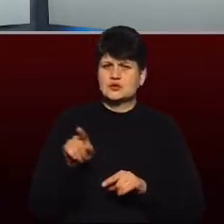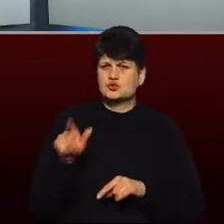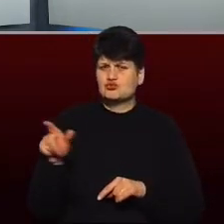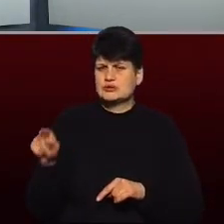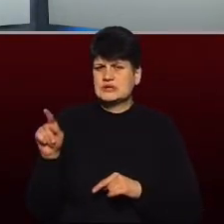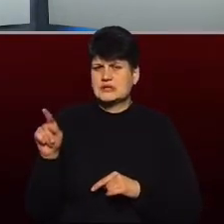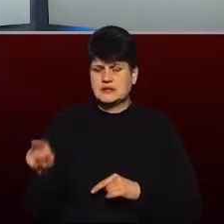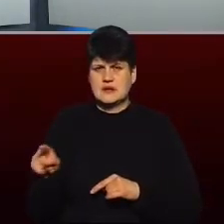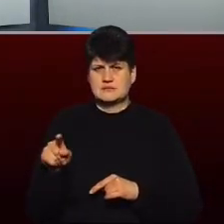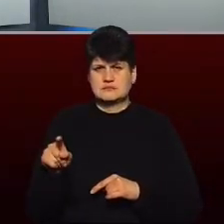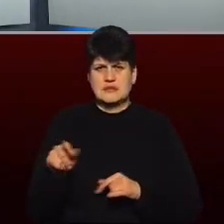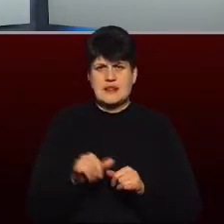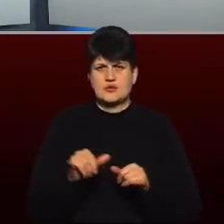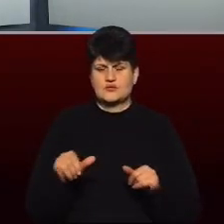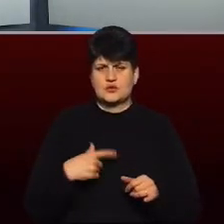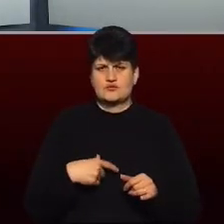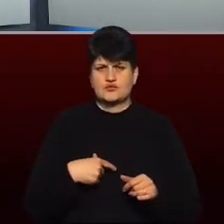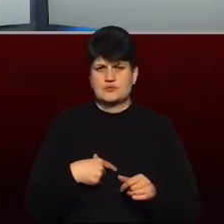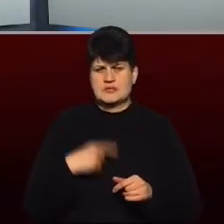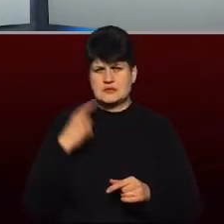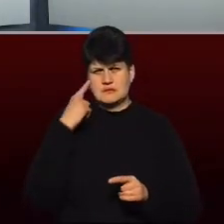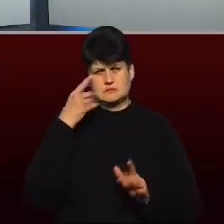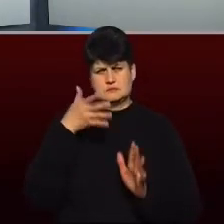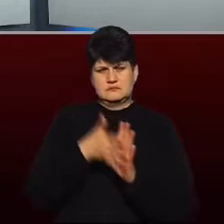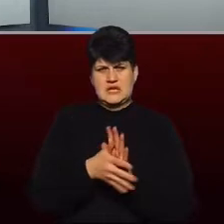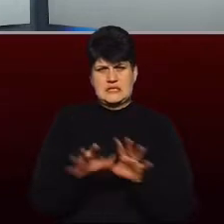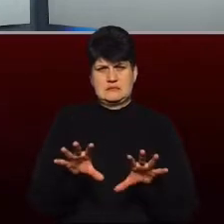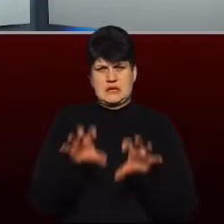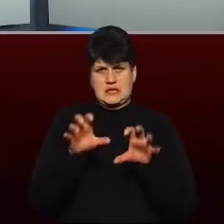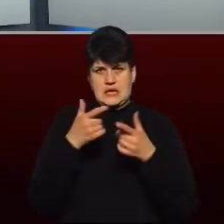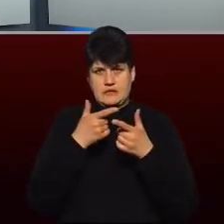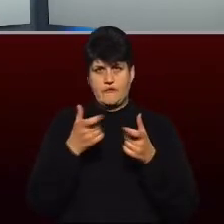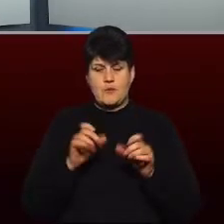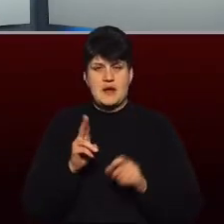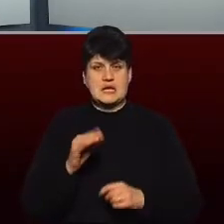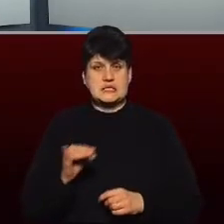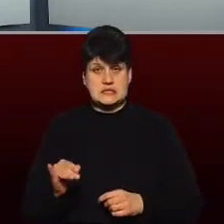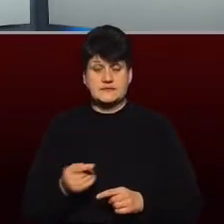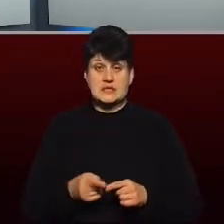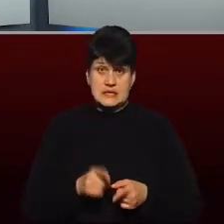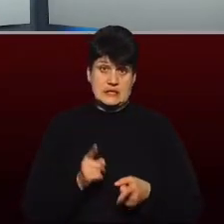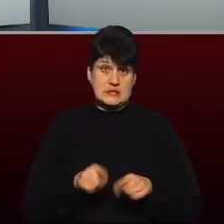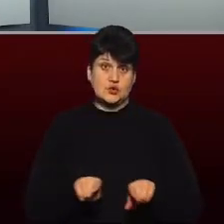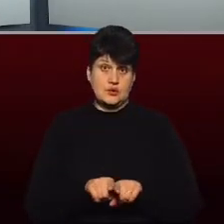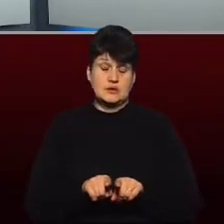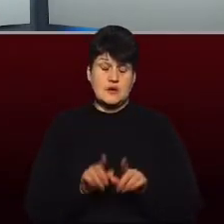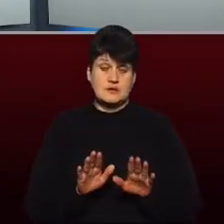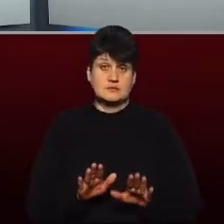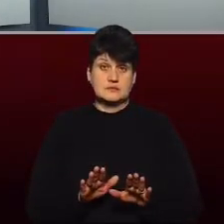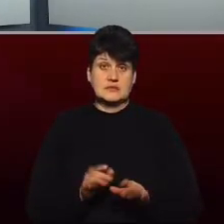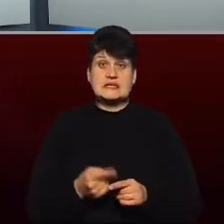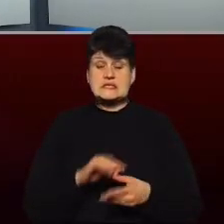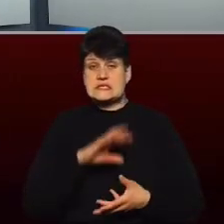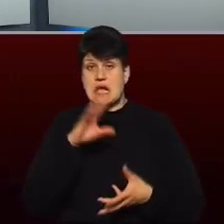досить розвинули в собі оце критичне мислення і сприйняття інформації відповідно? Це дійсно так, тому що це комплекс